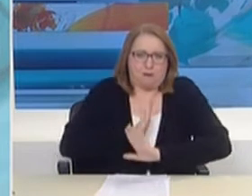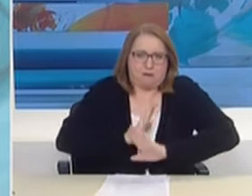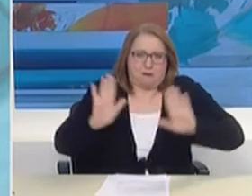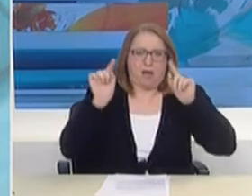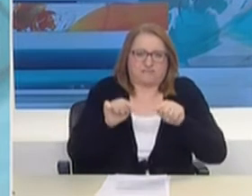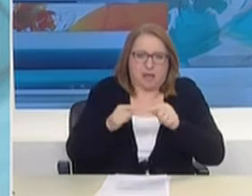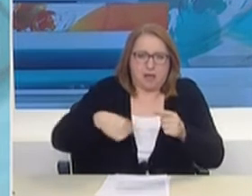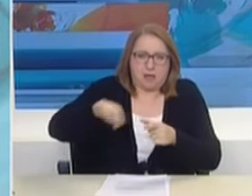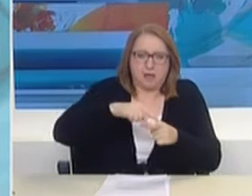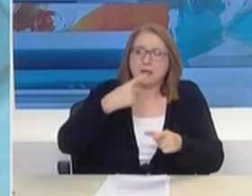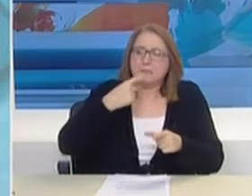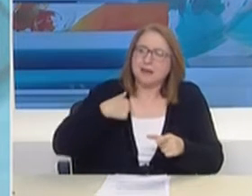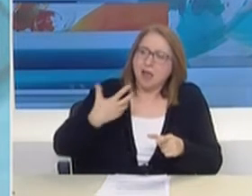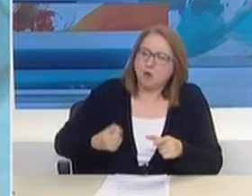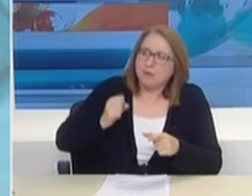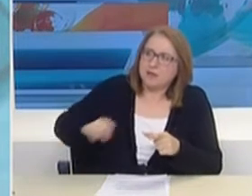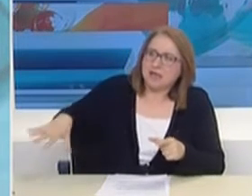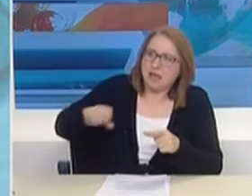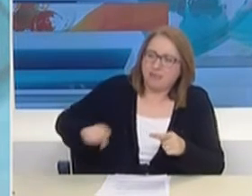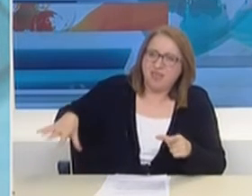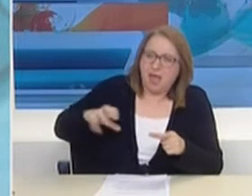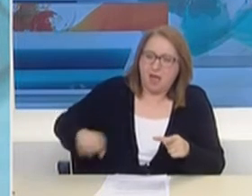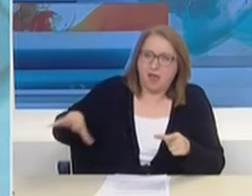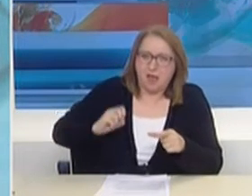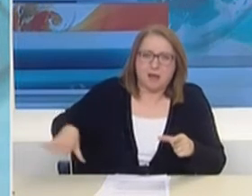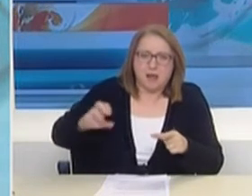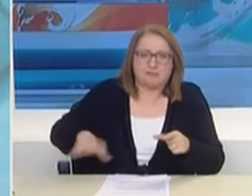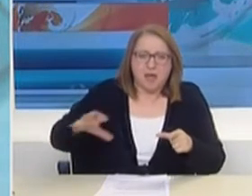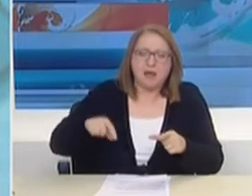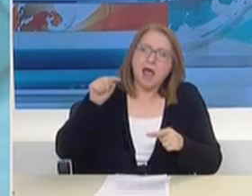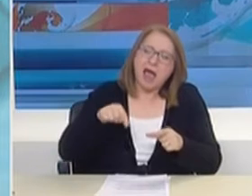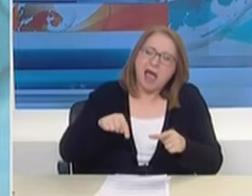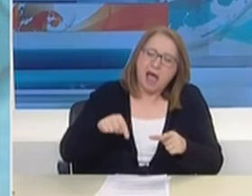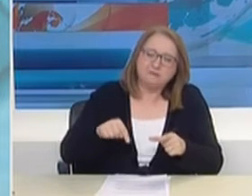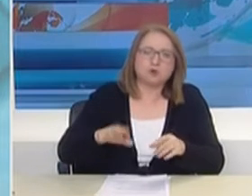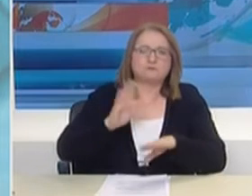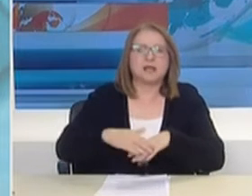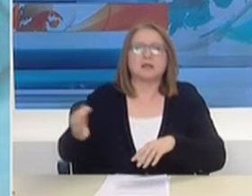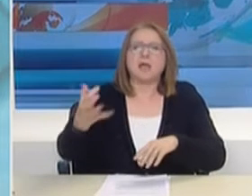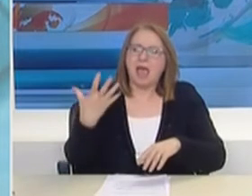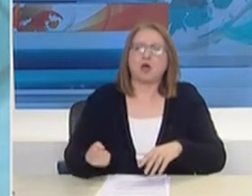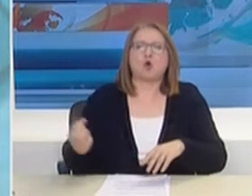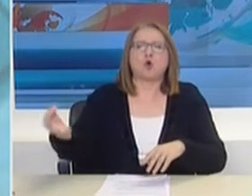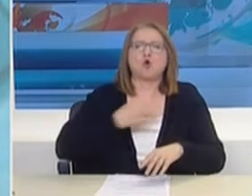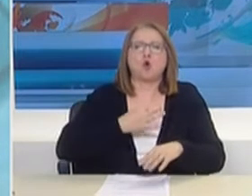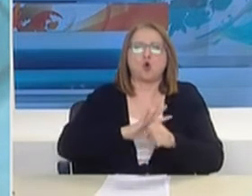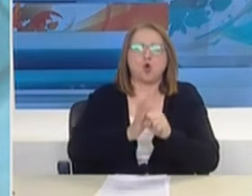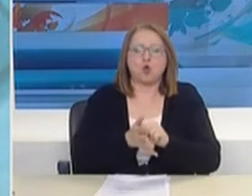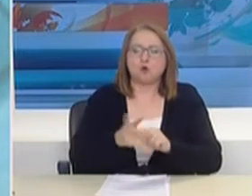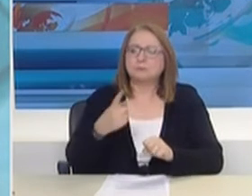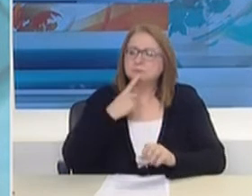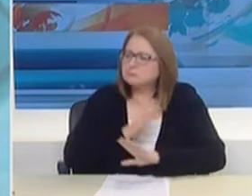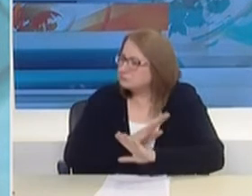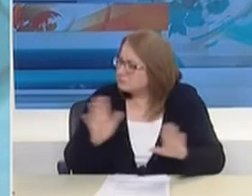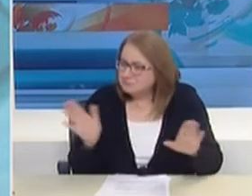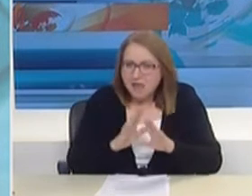ότι παρουσίασαν οι συγγραφείς ότι έχουν ως προεξάρχον και μοναδικό σύμπτωμα τη διάρρεια. Και θέλω να πω κάτι